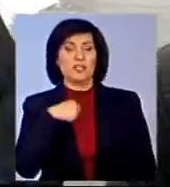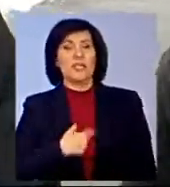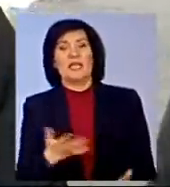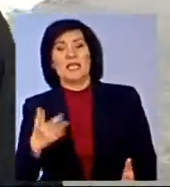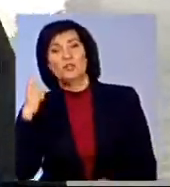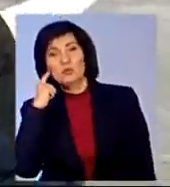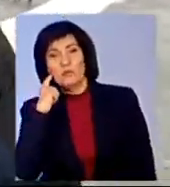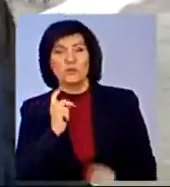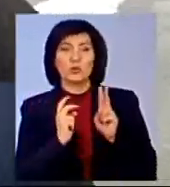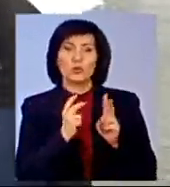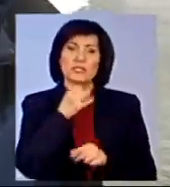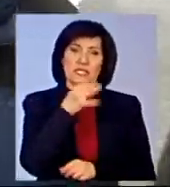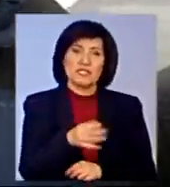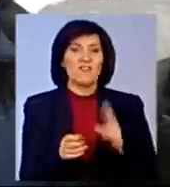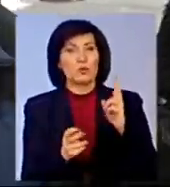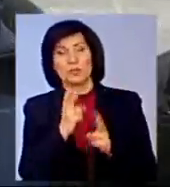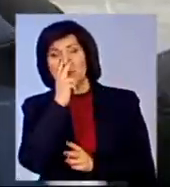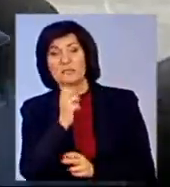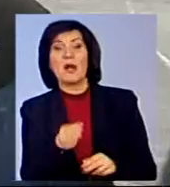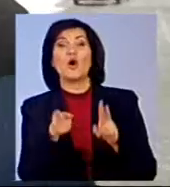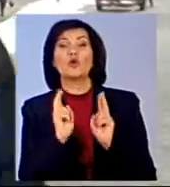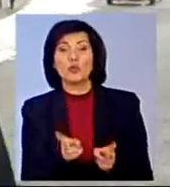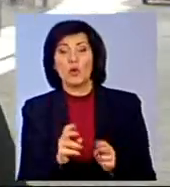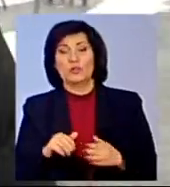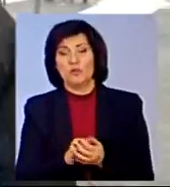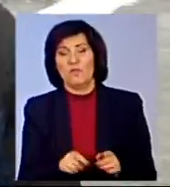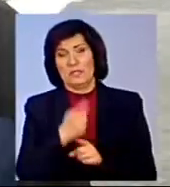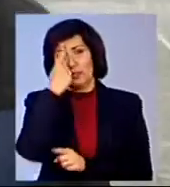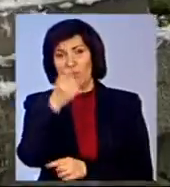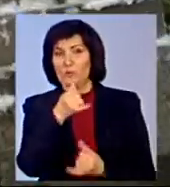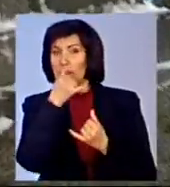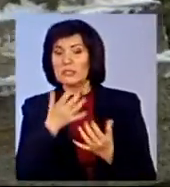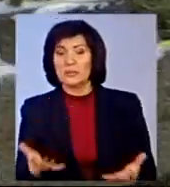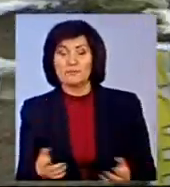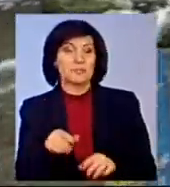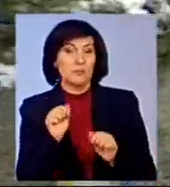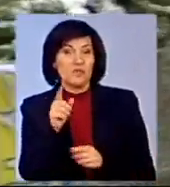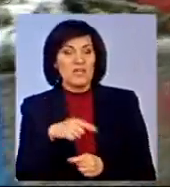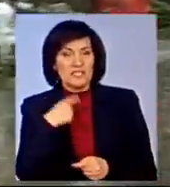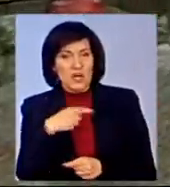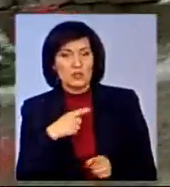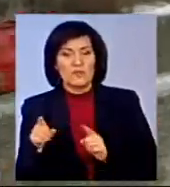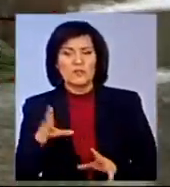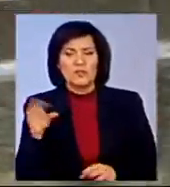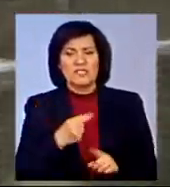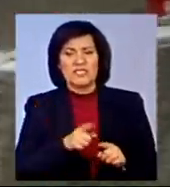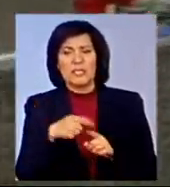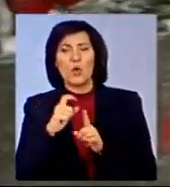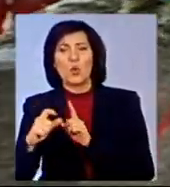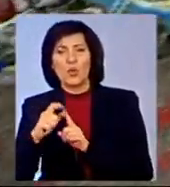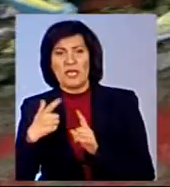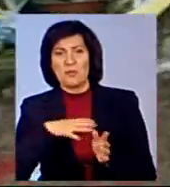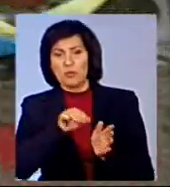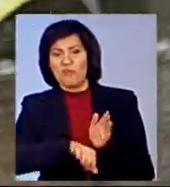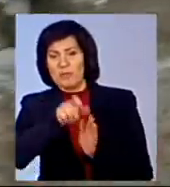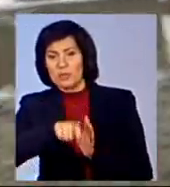що хтось сказав, хтось бачив, а хто, знову ж таки, повідомити не може. А чи можете ви стверджувати, що всі ті кулі, якими було